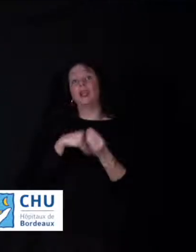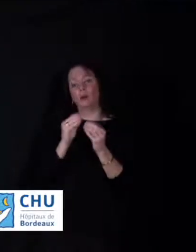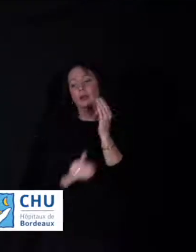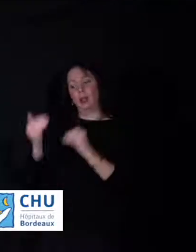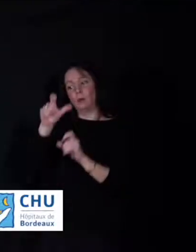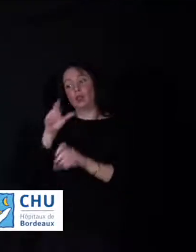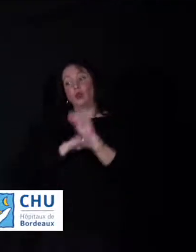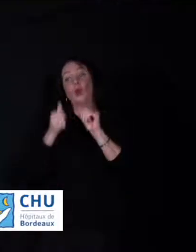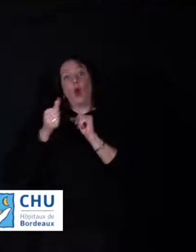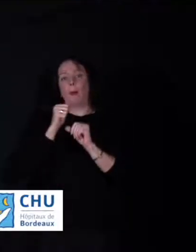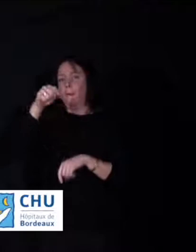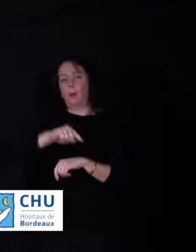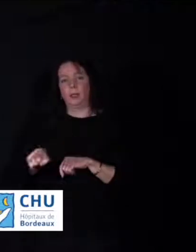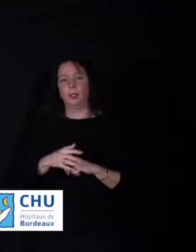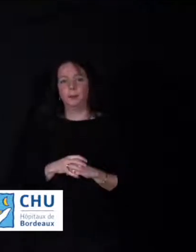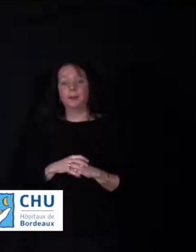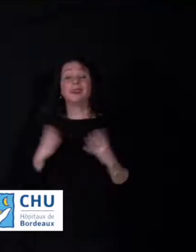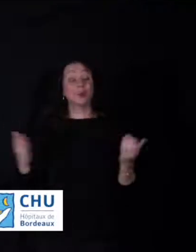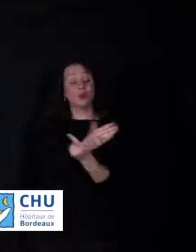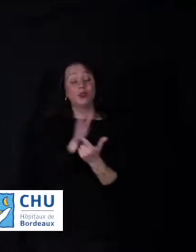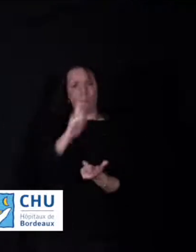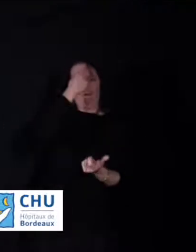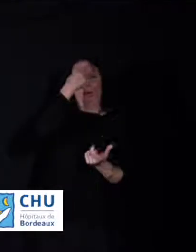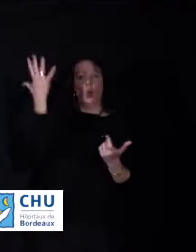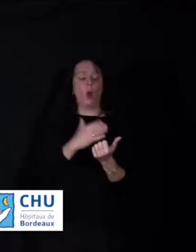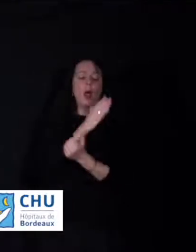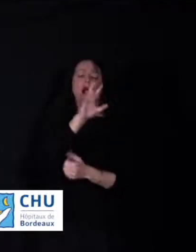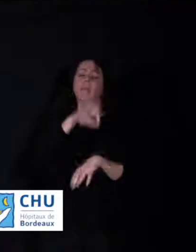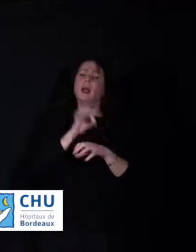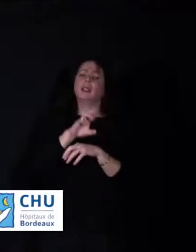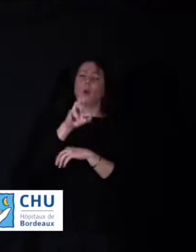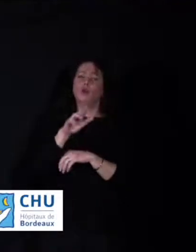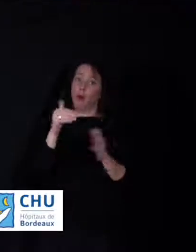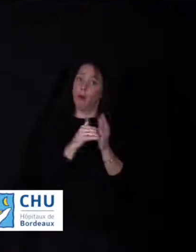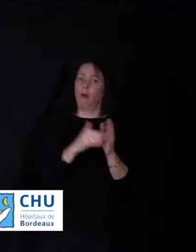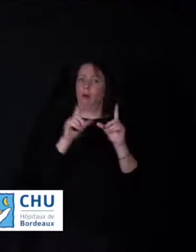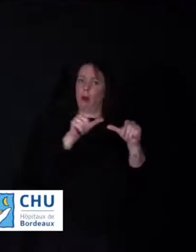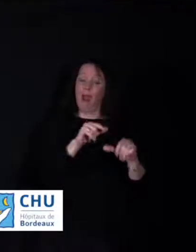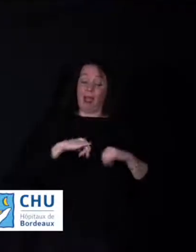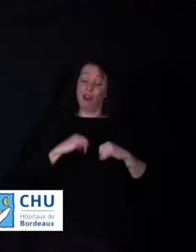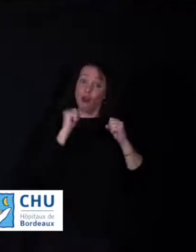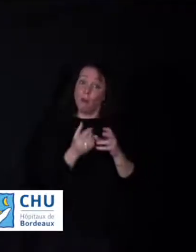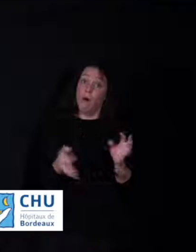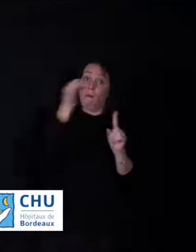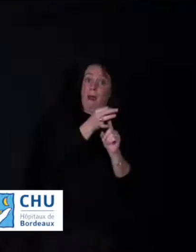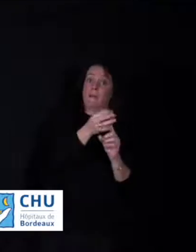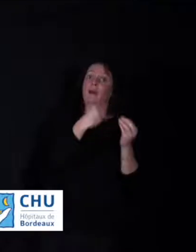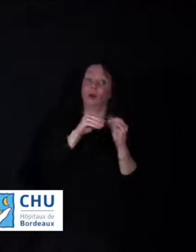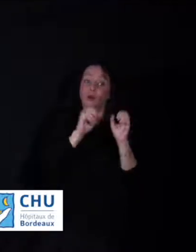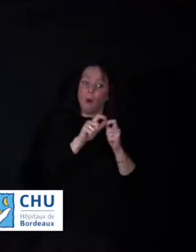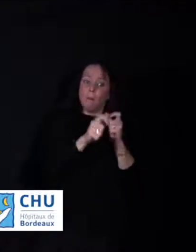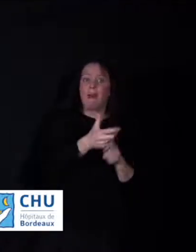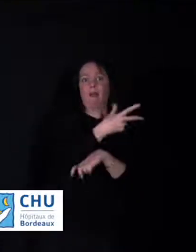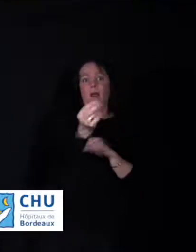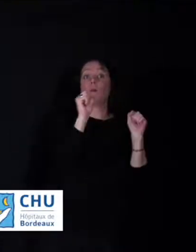soignants. 2 messages à retenir. La rougeole existe encore, peut infecter des sujets jeunes et parfois avec des formes graves, et